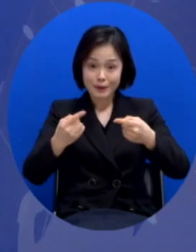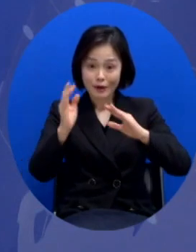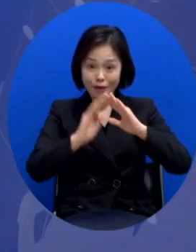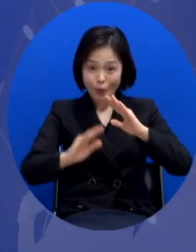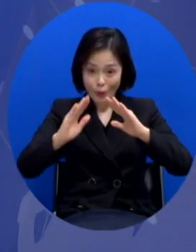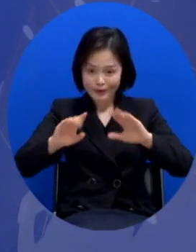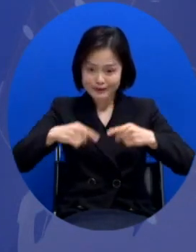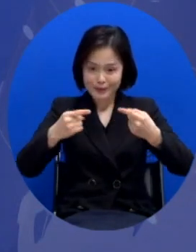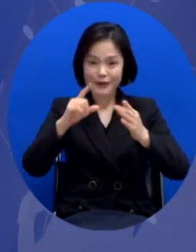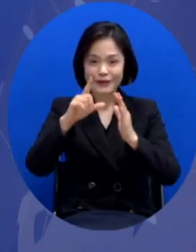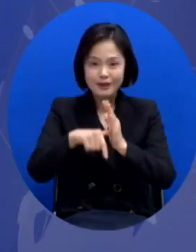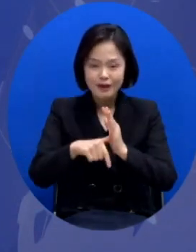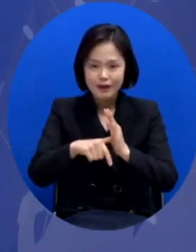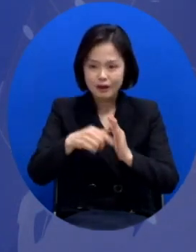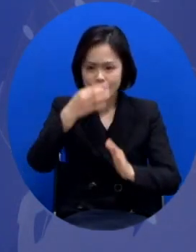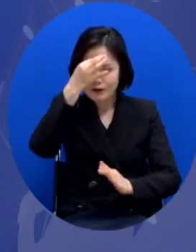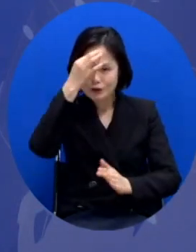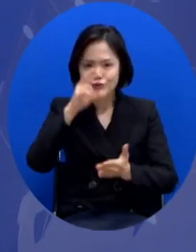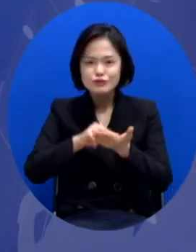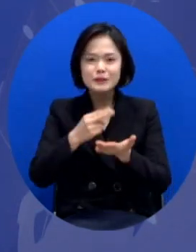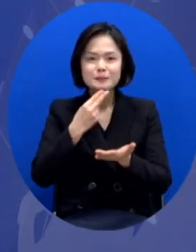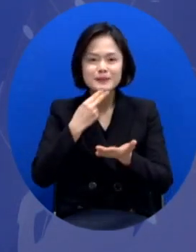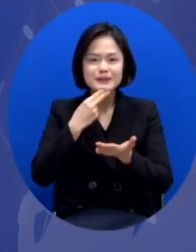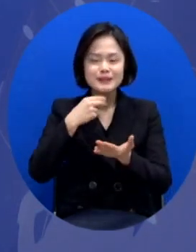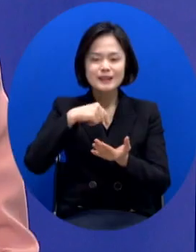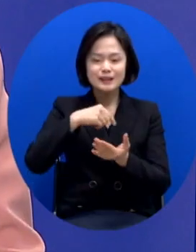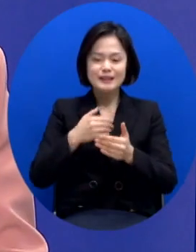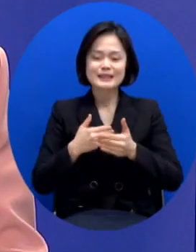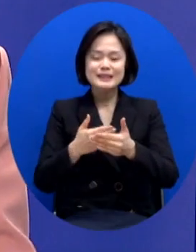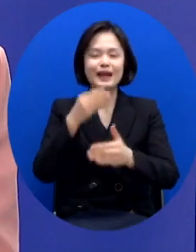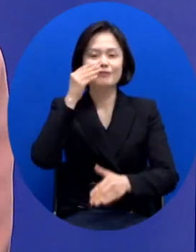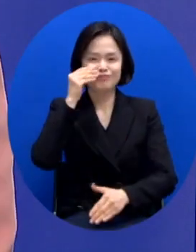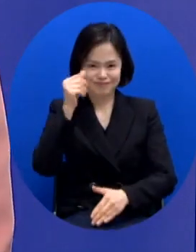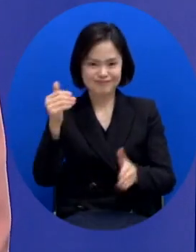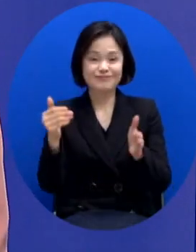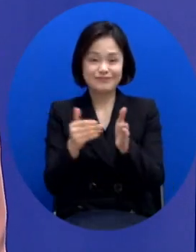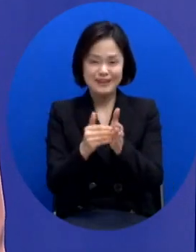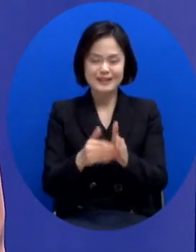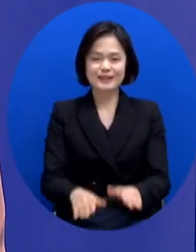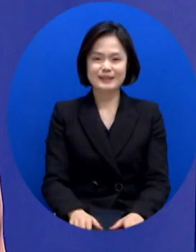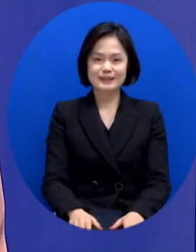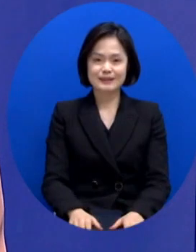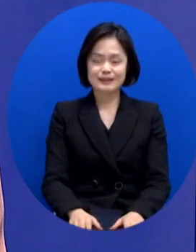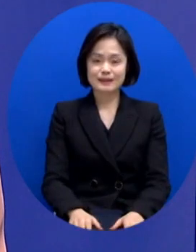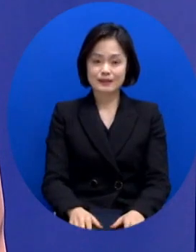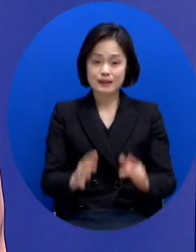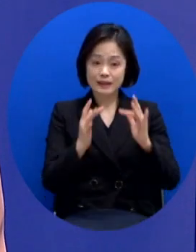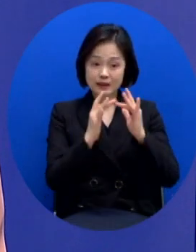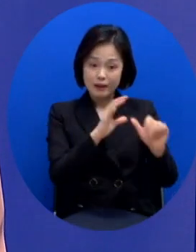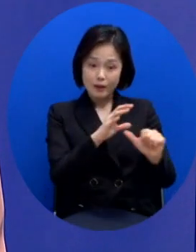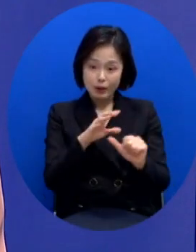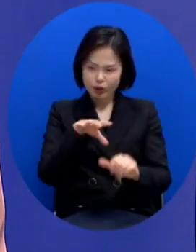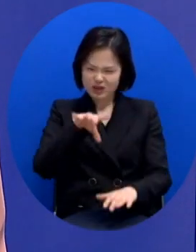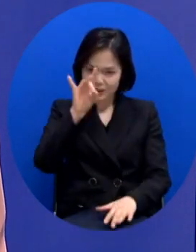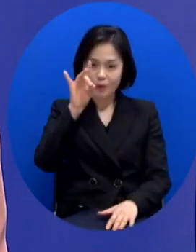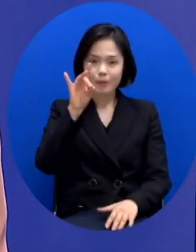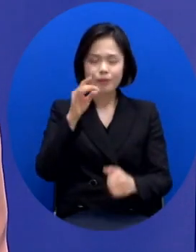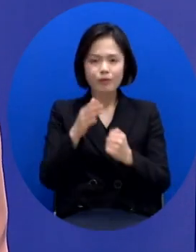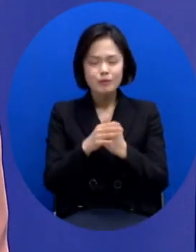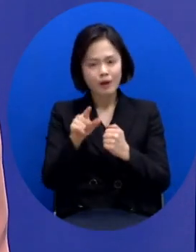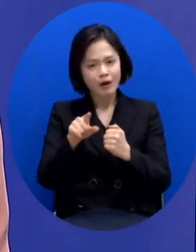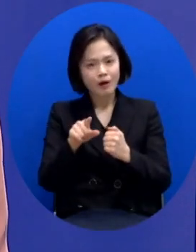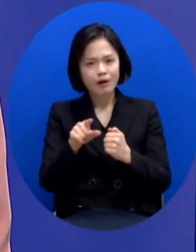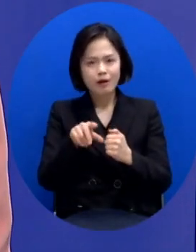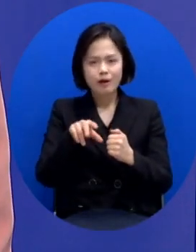한건도 발생하지 않고 은혜롭게 행사를 마쳤습니다 4 처음 실시하는 방법 인지라 비대면 대회에 대한 우려도 있었을 것